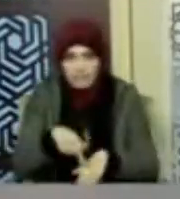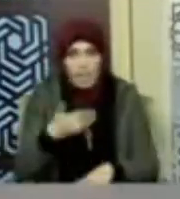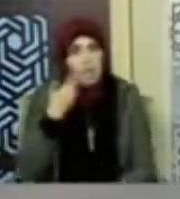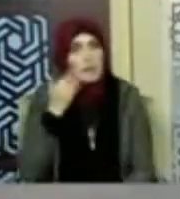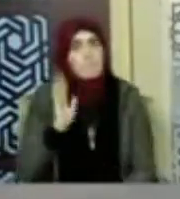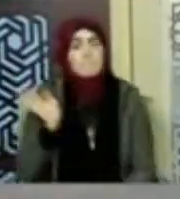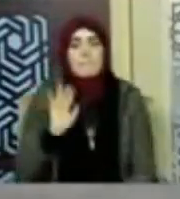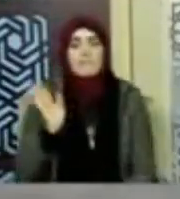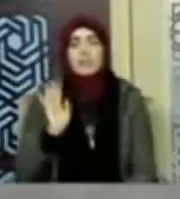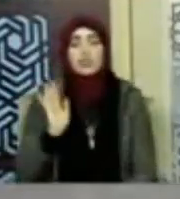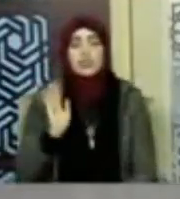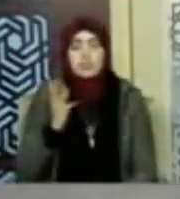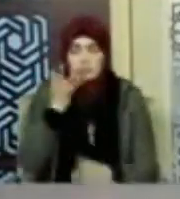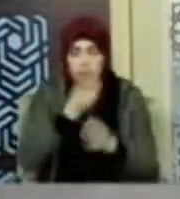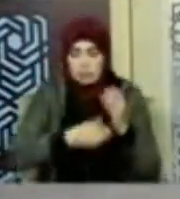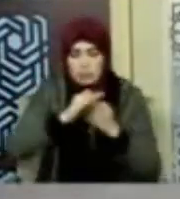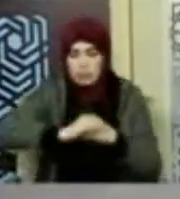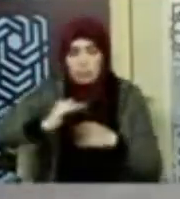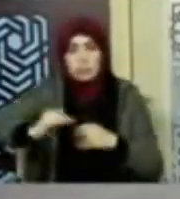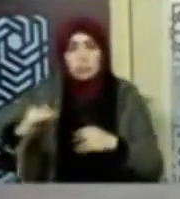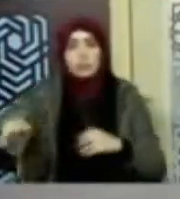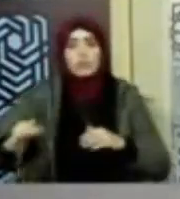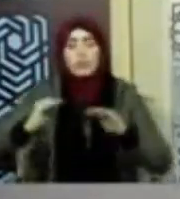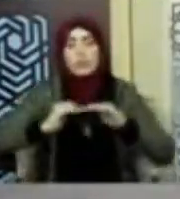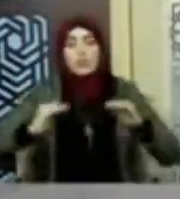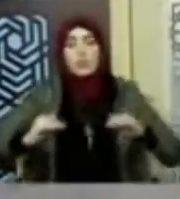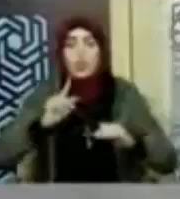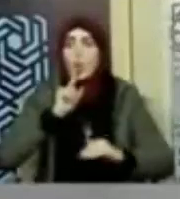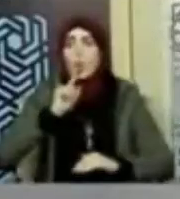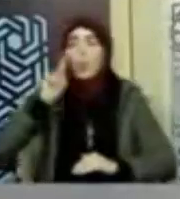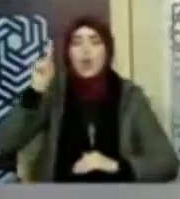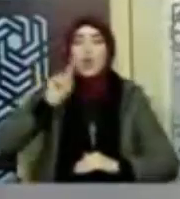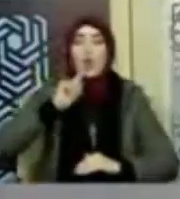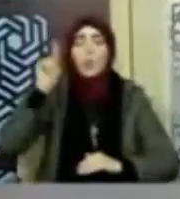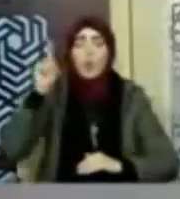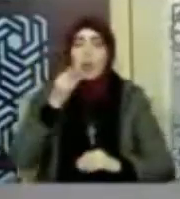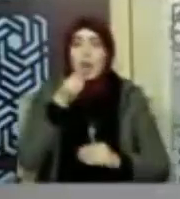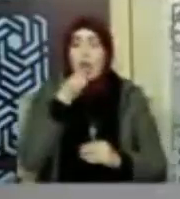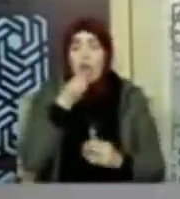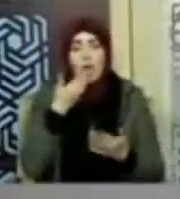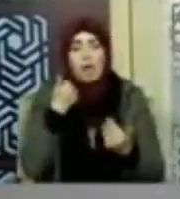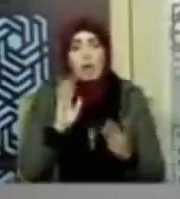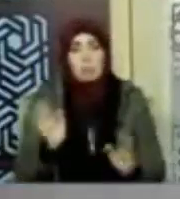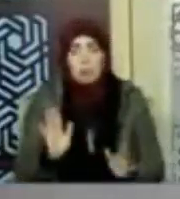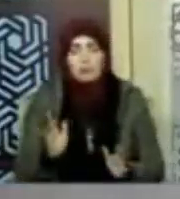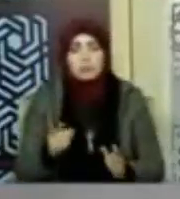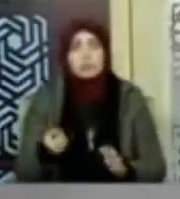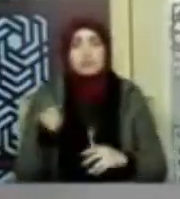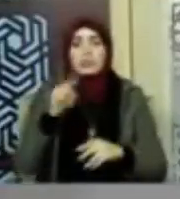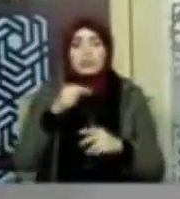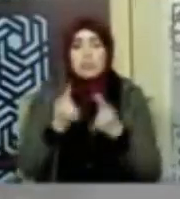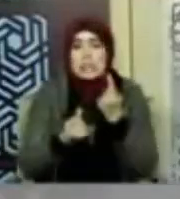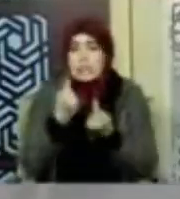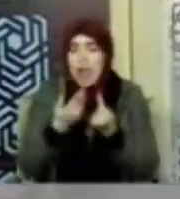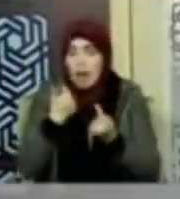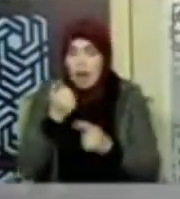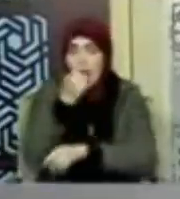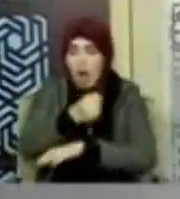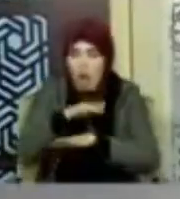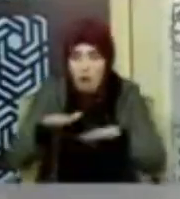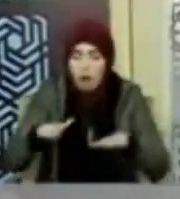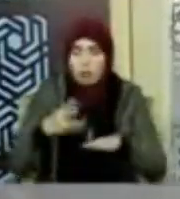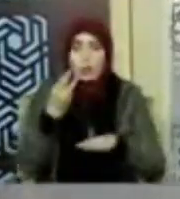وترك لي صبية صغارا، والله ما ينضجون طعاما، وليس لهم زرع ولا